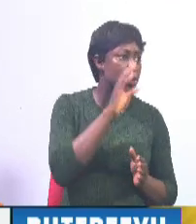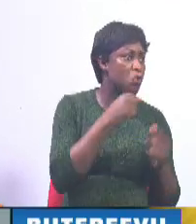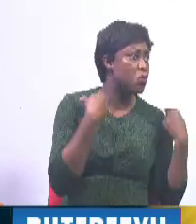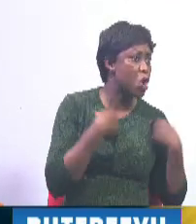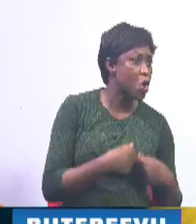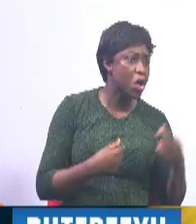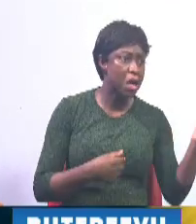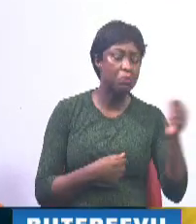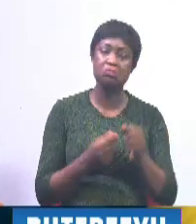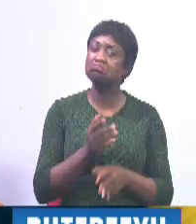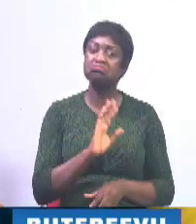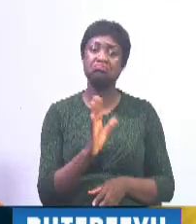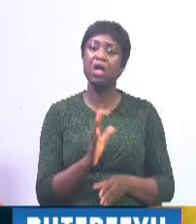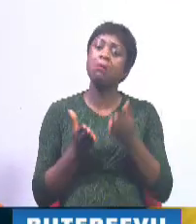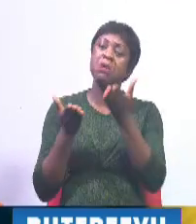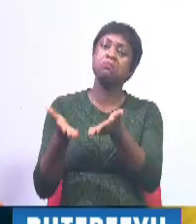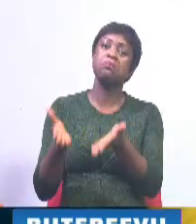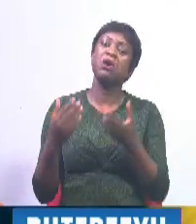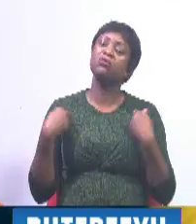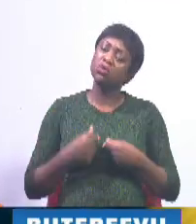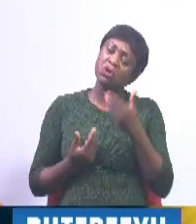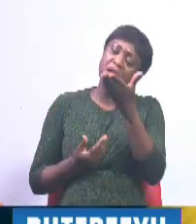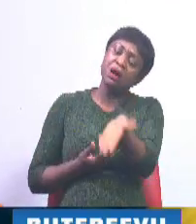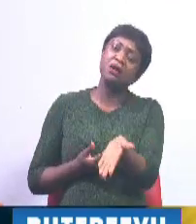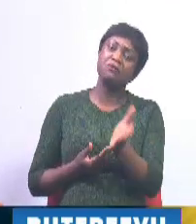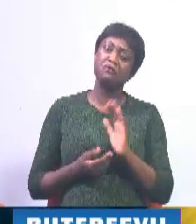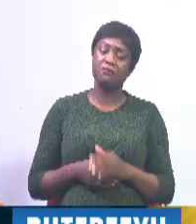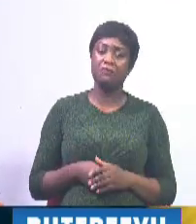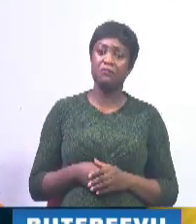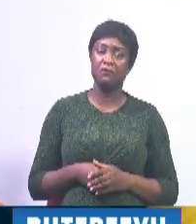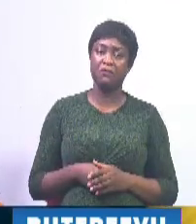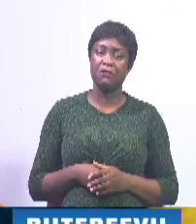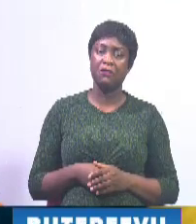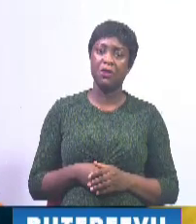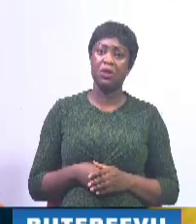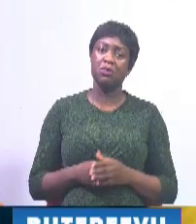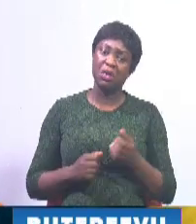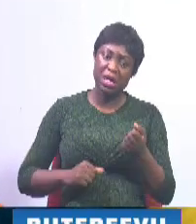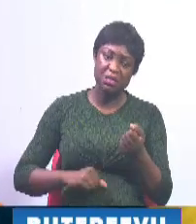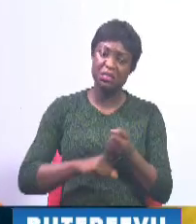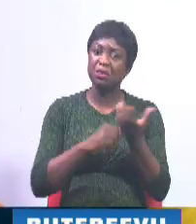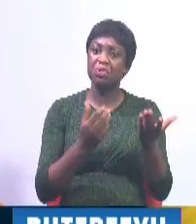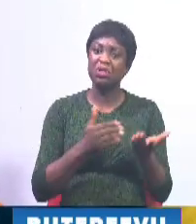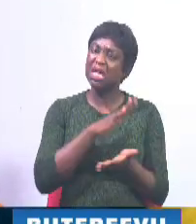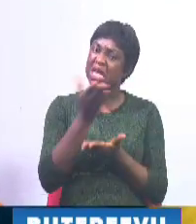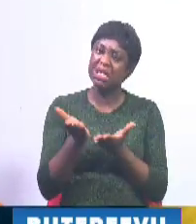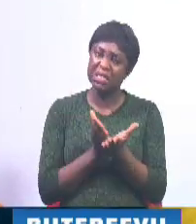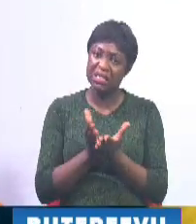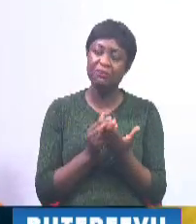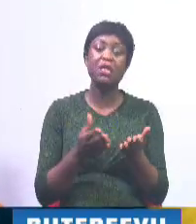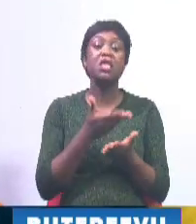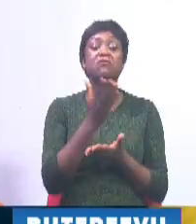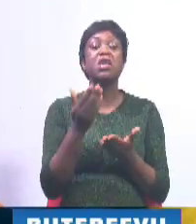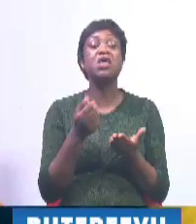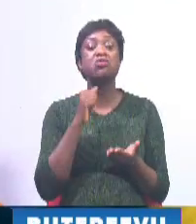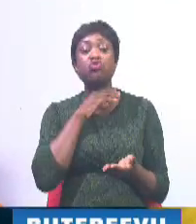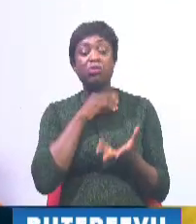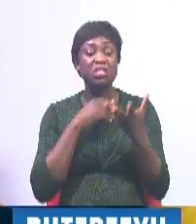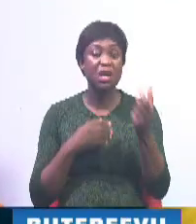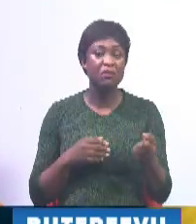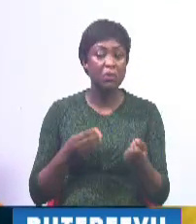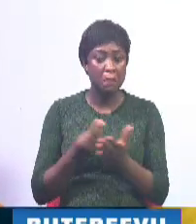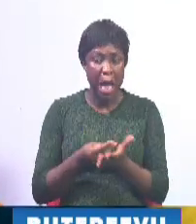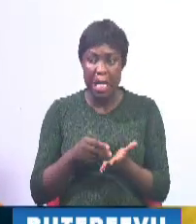balooya gye bali, gye tuli okuwa ku magezi, gye tuli okutabaganya, gye tuli okukola ku musango gwo nga totaddeemu